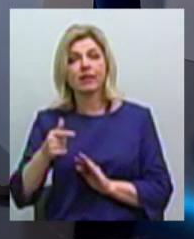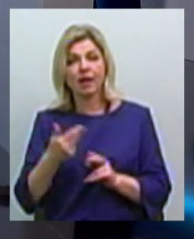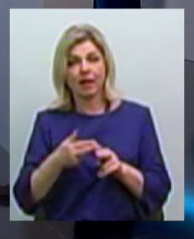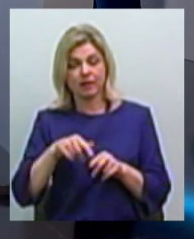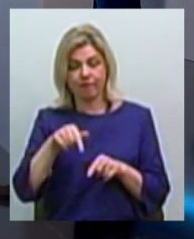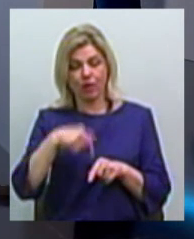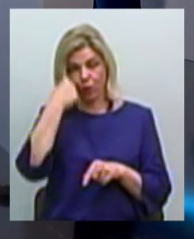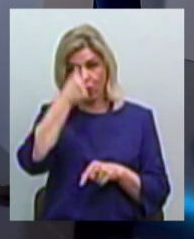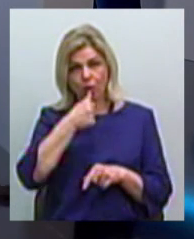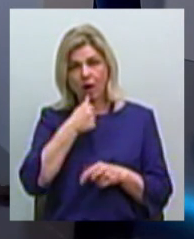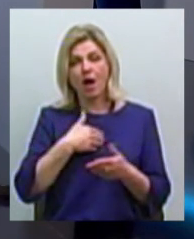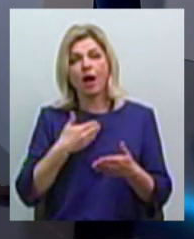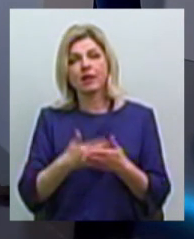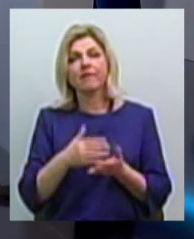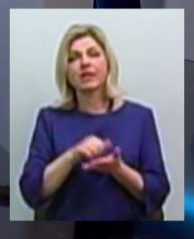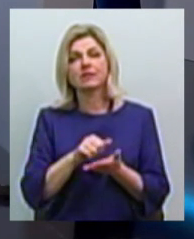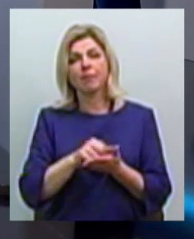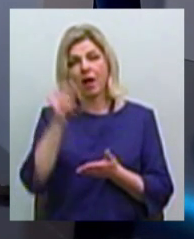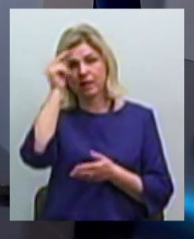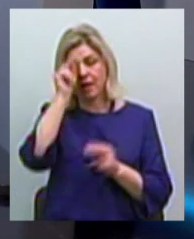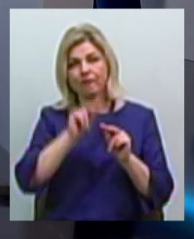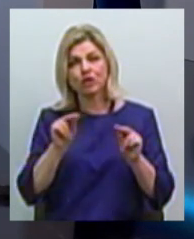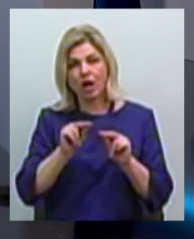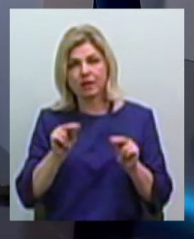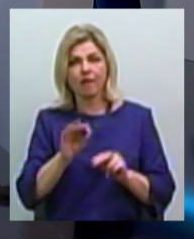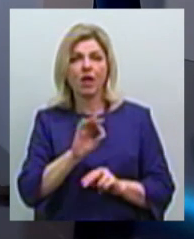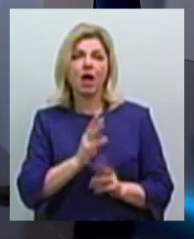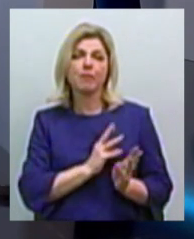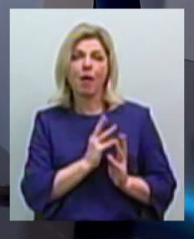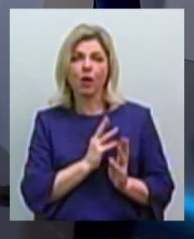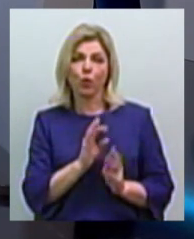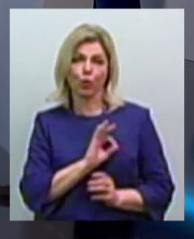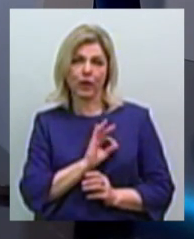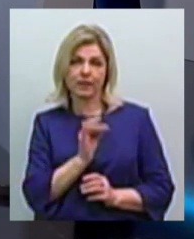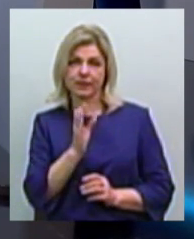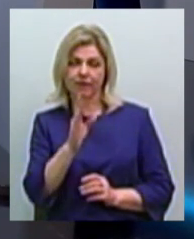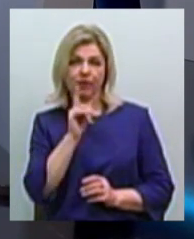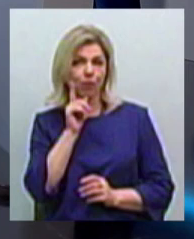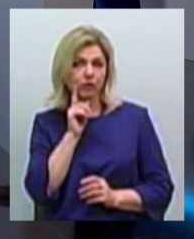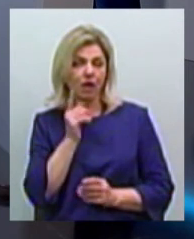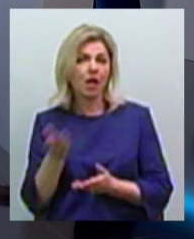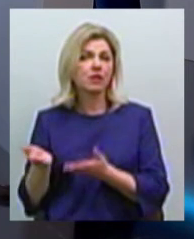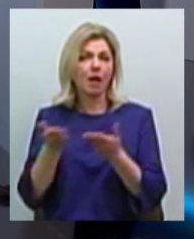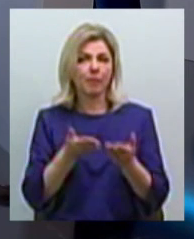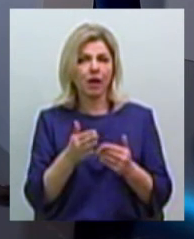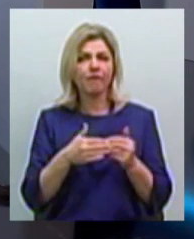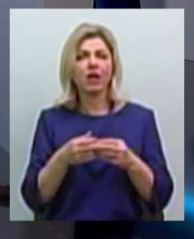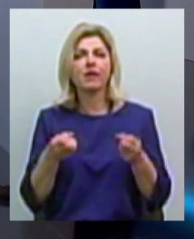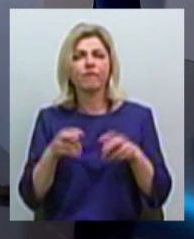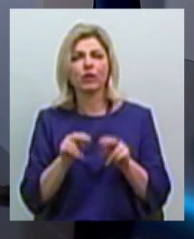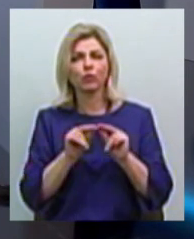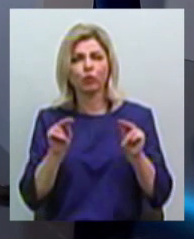року, ми активно займаємось навчанням наших пара-юристів. Ми запрошуємо кваліфікованих спікерів. Це